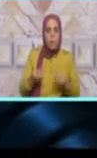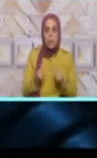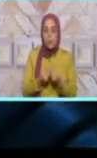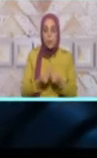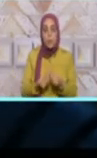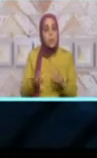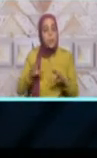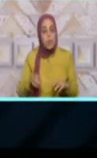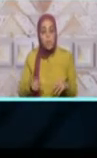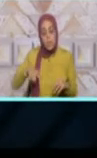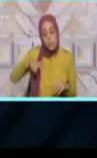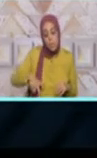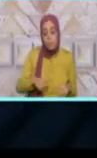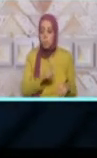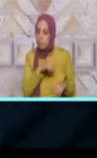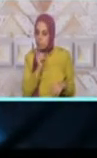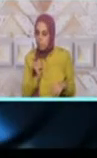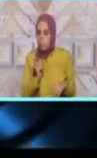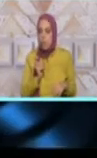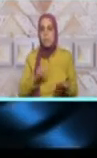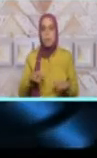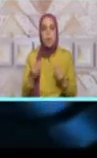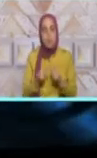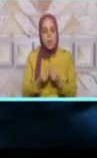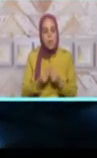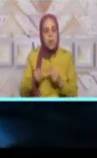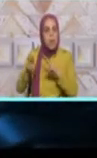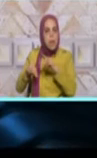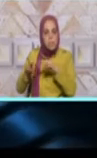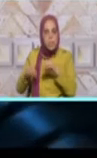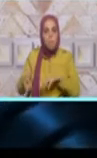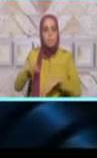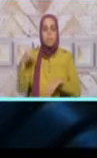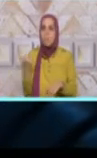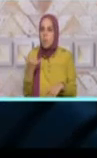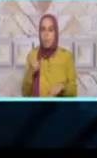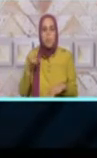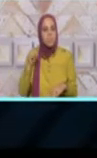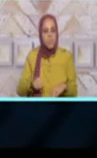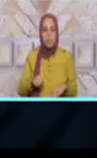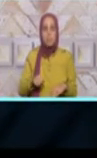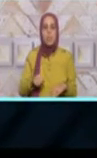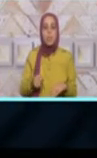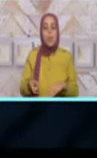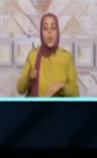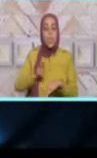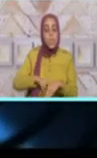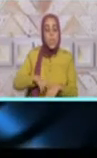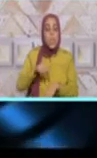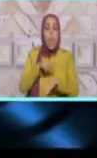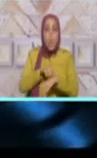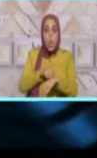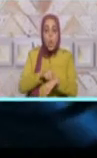الاستراتيجي اللي هي 6 أشهر يعني للسلع الأساسية. ولذلك الدكتور علي